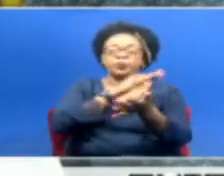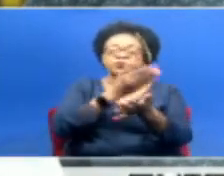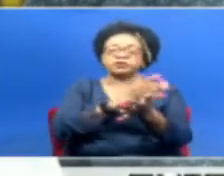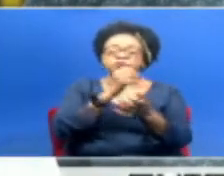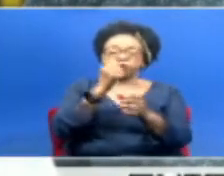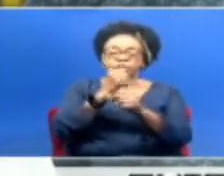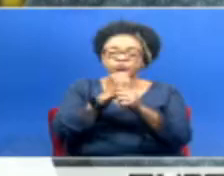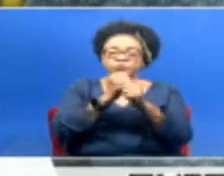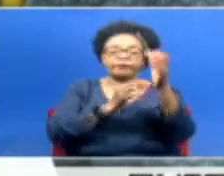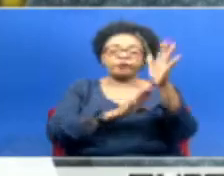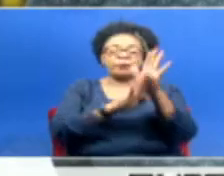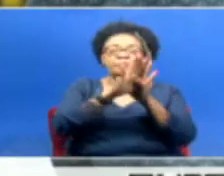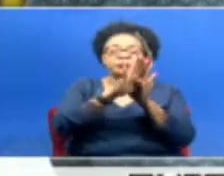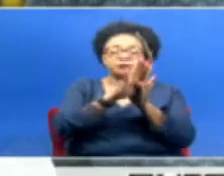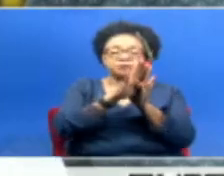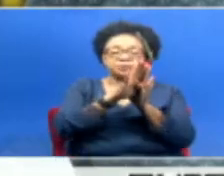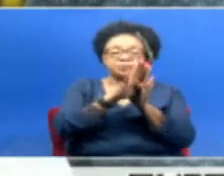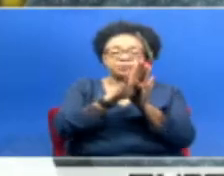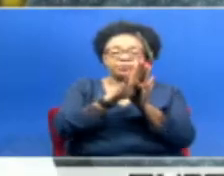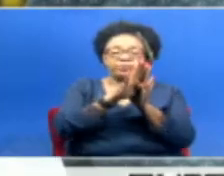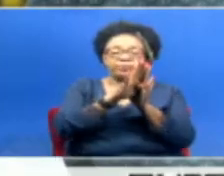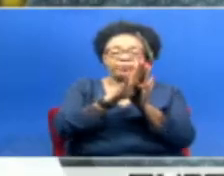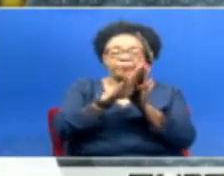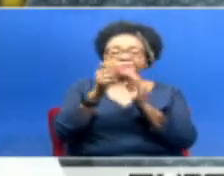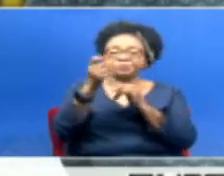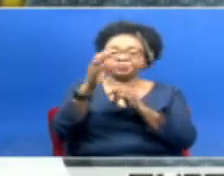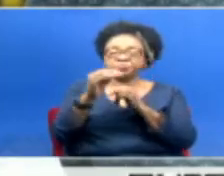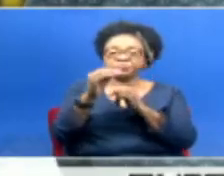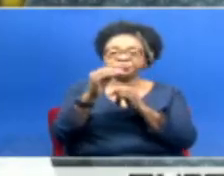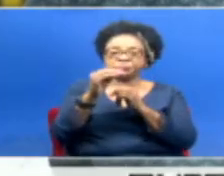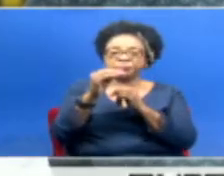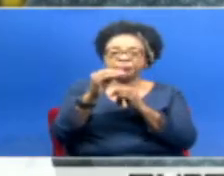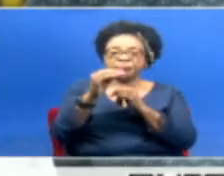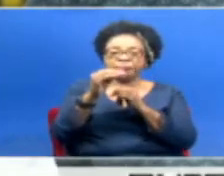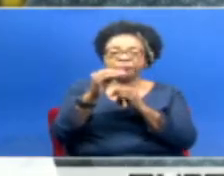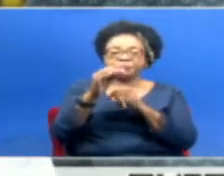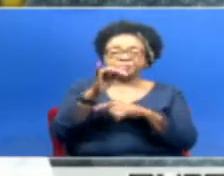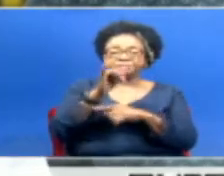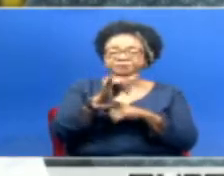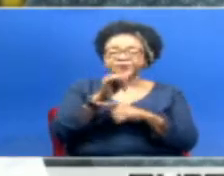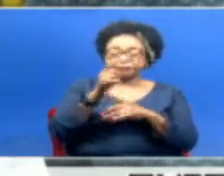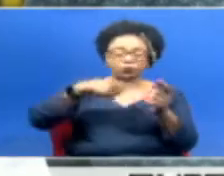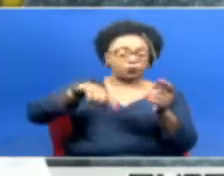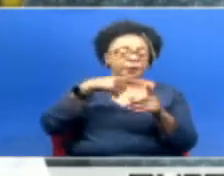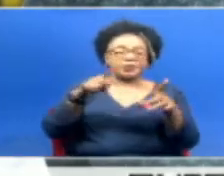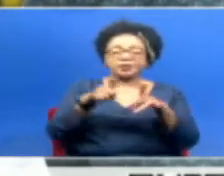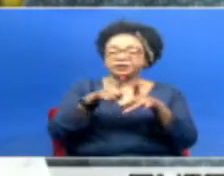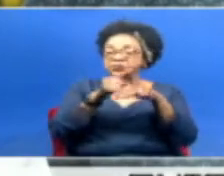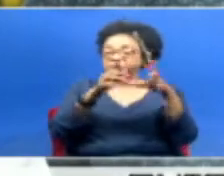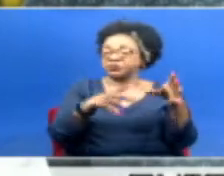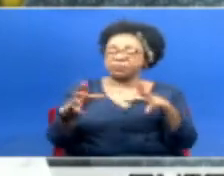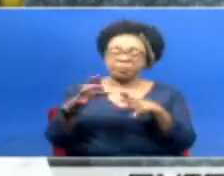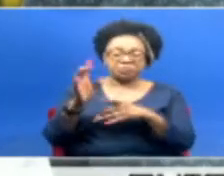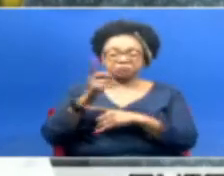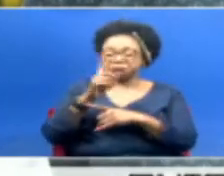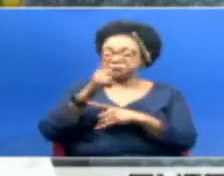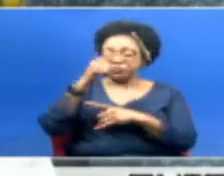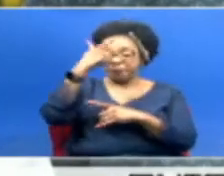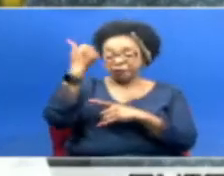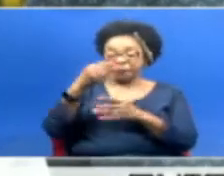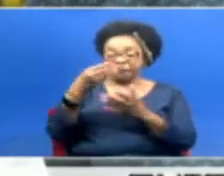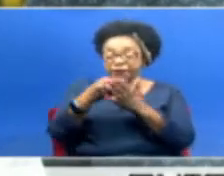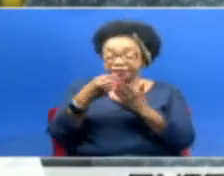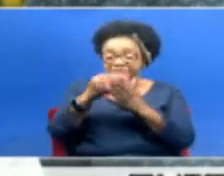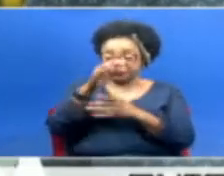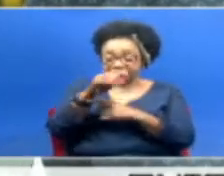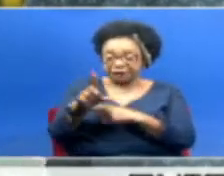kule Kiambu. So kusimamisha finance bill, sisi kama chama tunasema hiyo hapana, kwa sababu katika hiyo finance bill tuko na